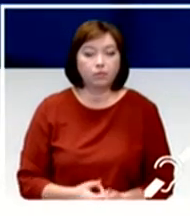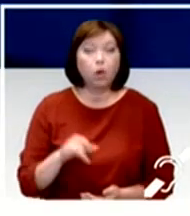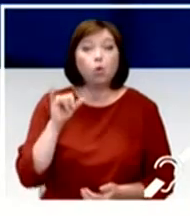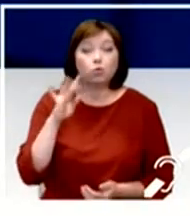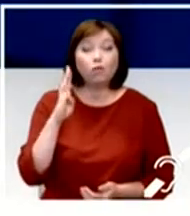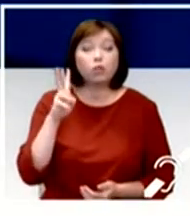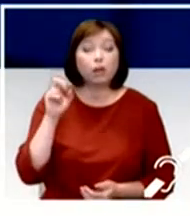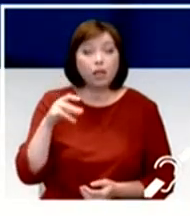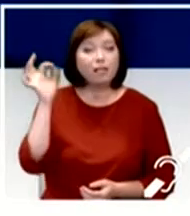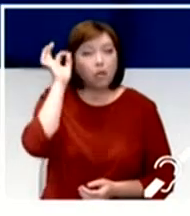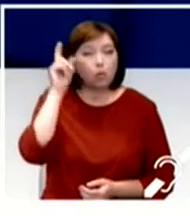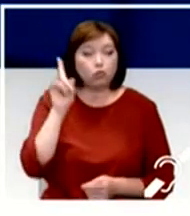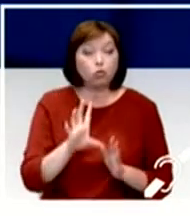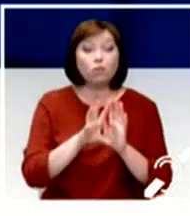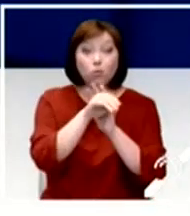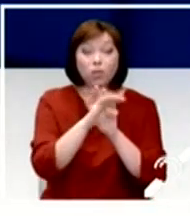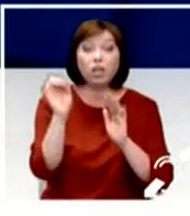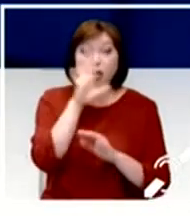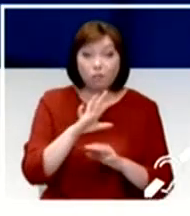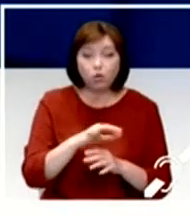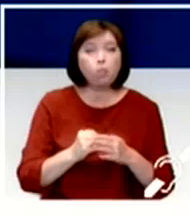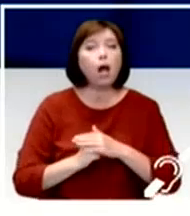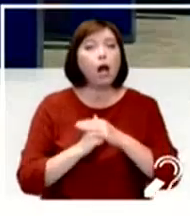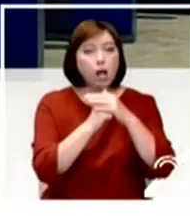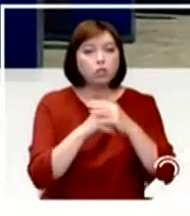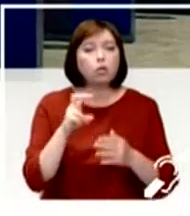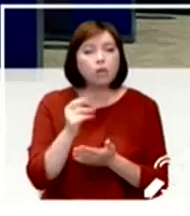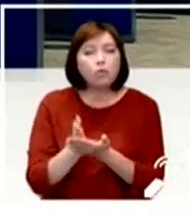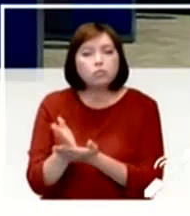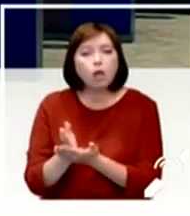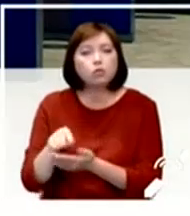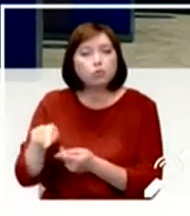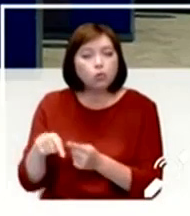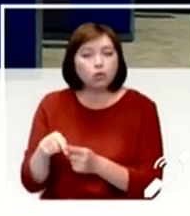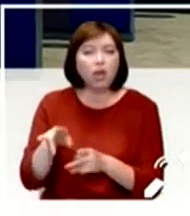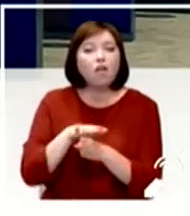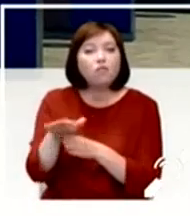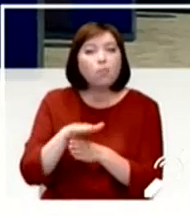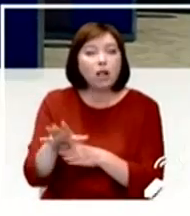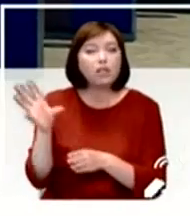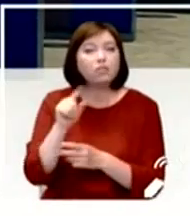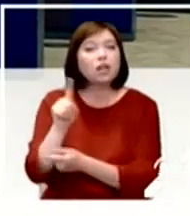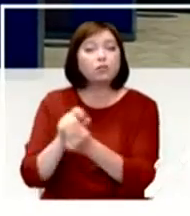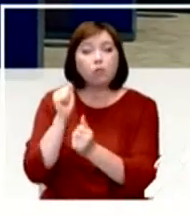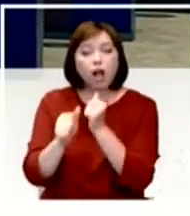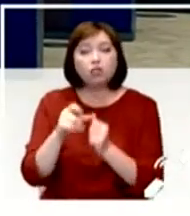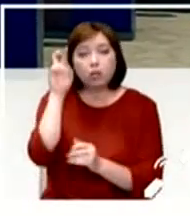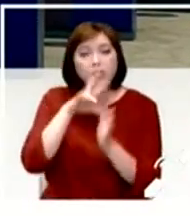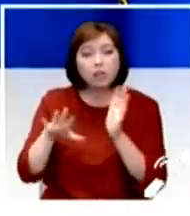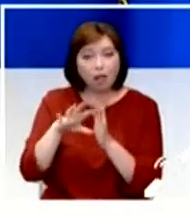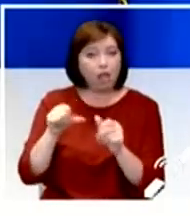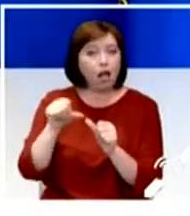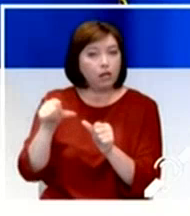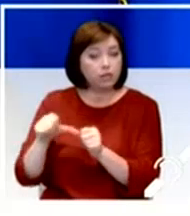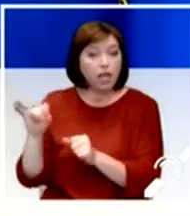Ursula von der Leyen a amintit că aderarea la Uniunea Europeană se bazează pe meritele obținute în domeniul aplicării reformelor de către fiecare stat candidat și